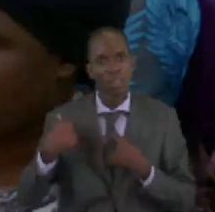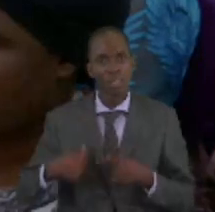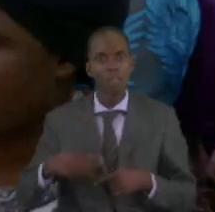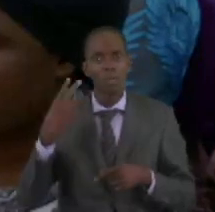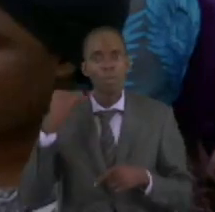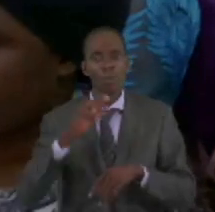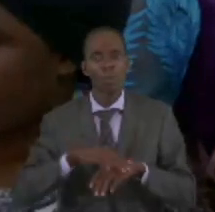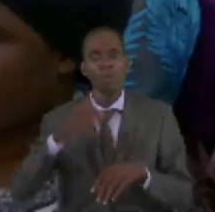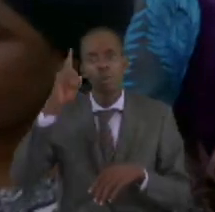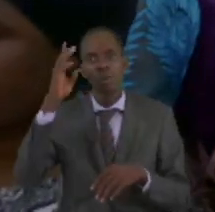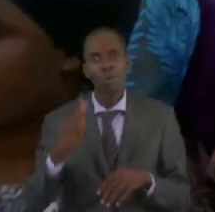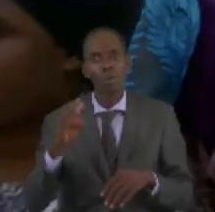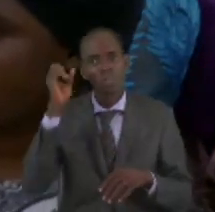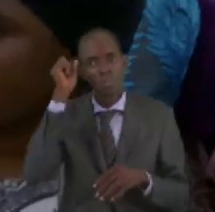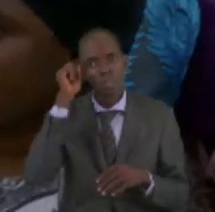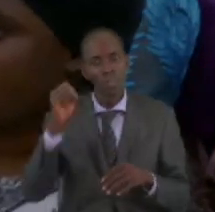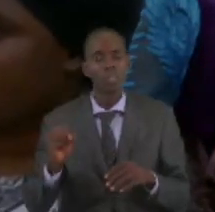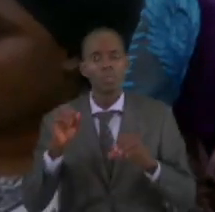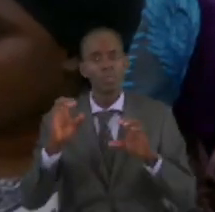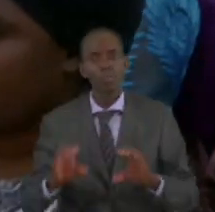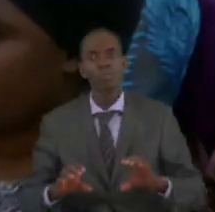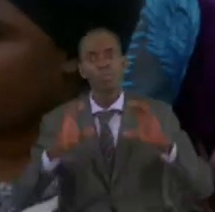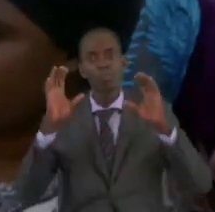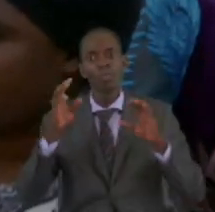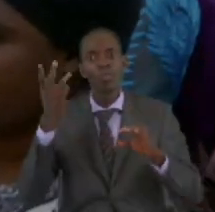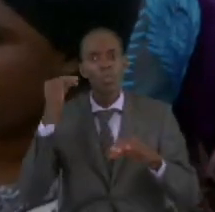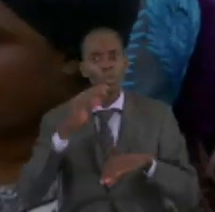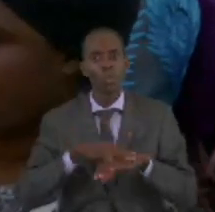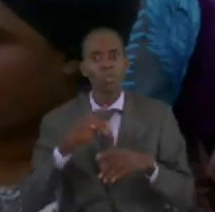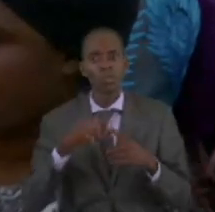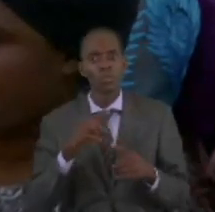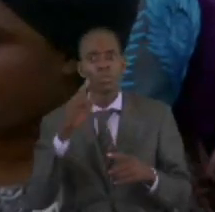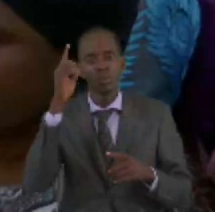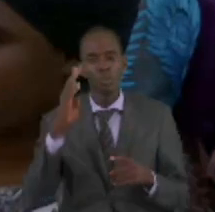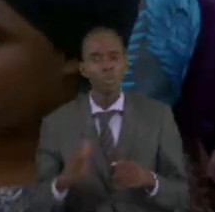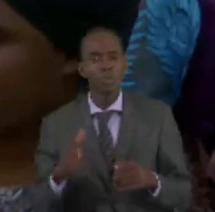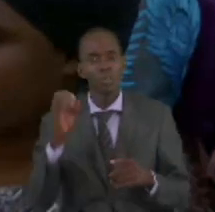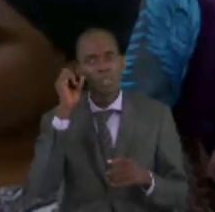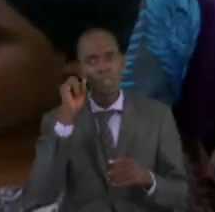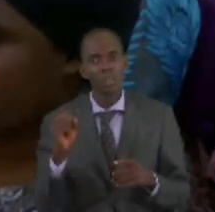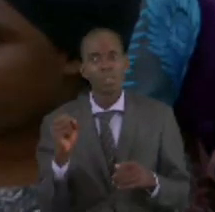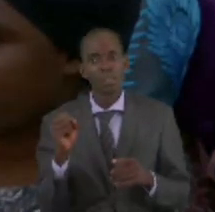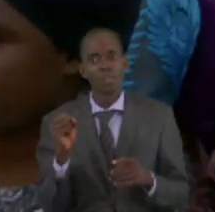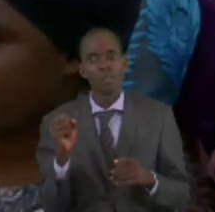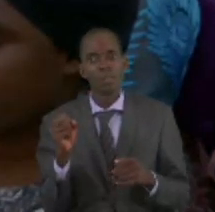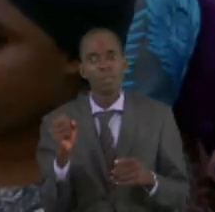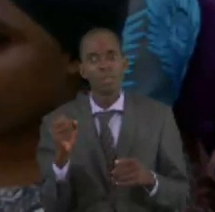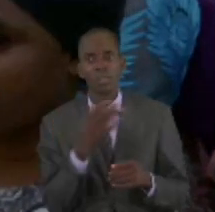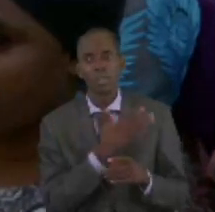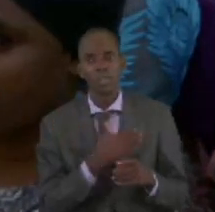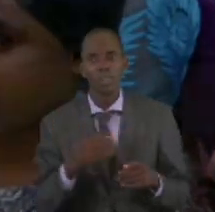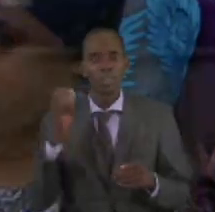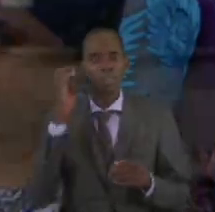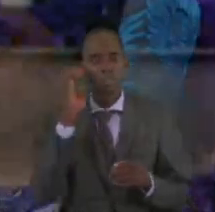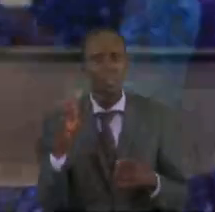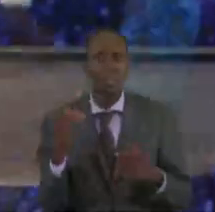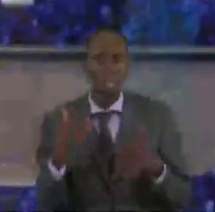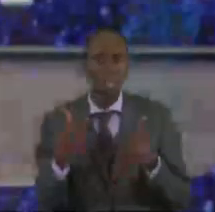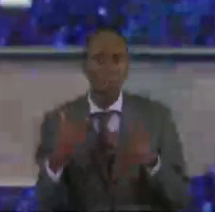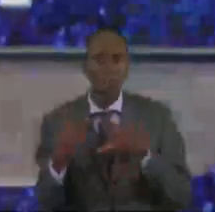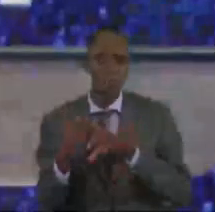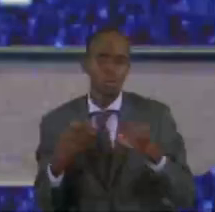cœur était sur Dieu, sa dévotion était au Seigneur, sa consécration était au Seigneur, et